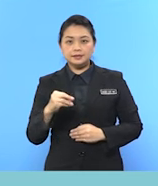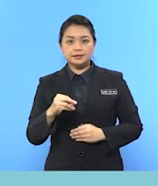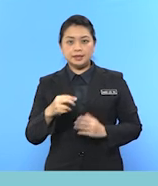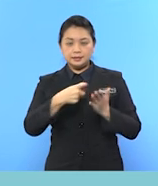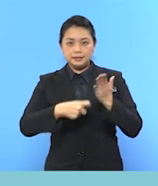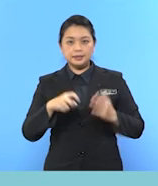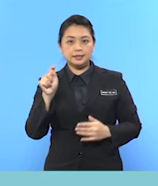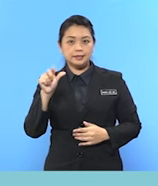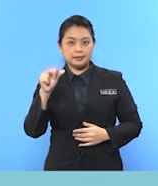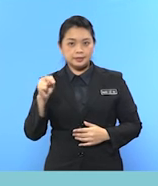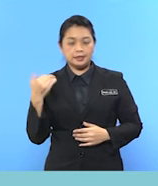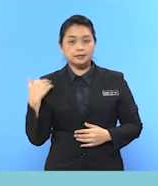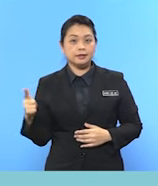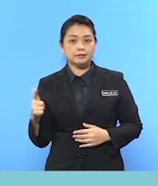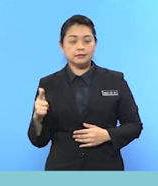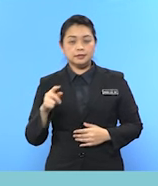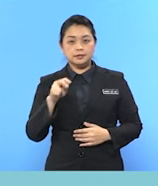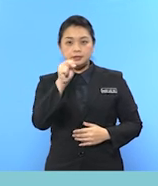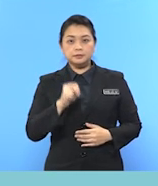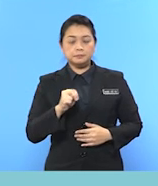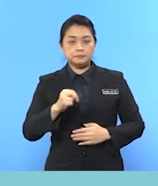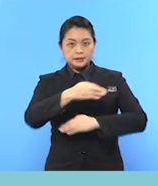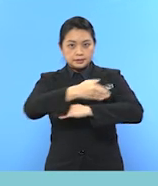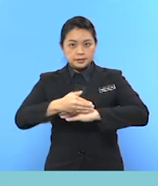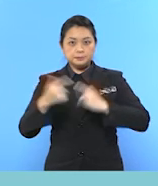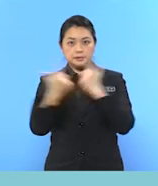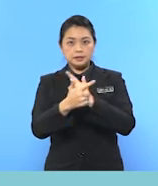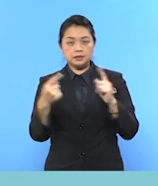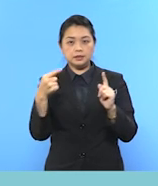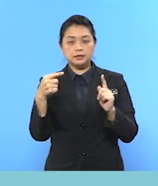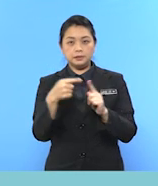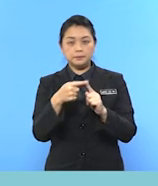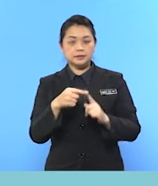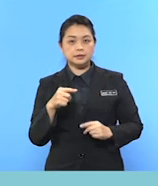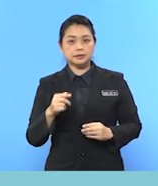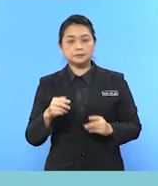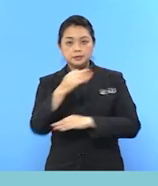yang dicari pula ialah nisbah sisi bertentangan kepada sisi bersebelahan.